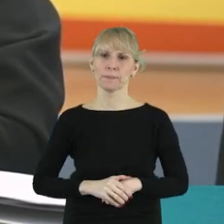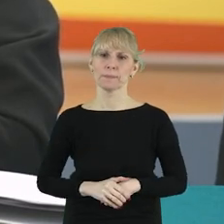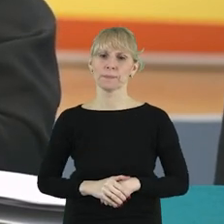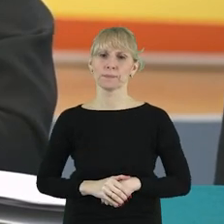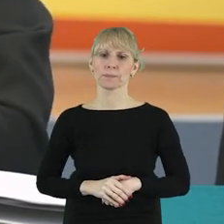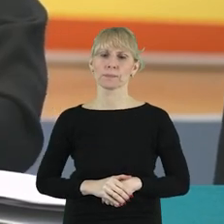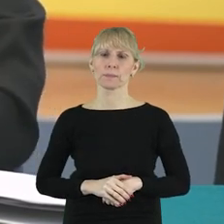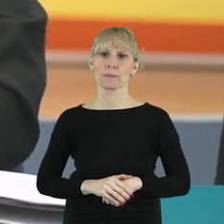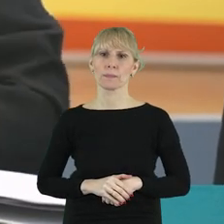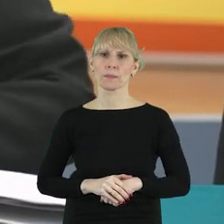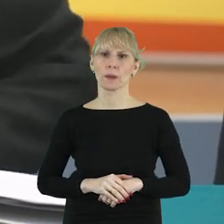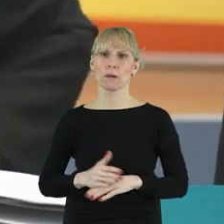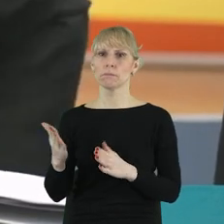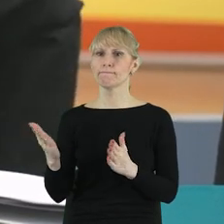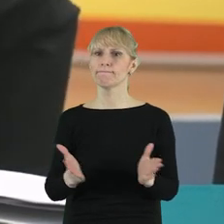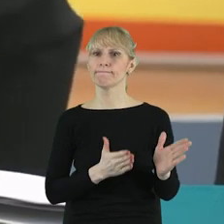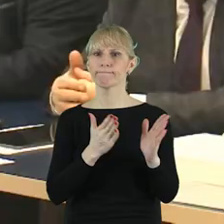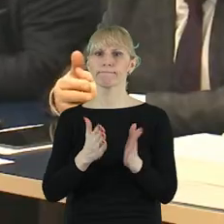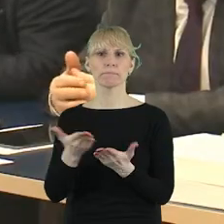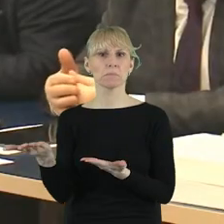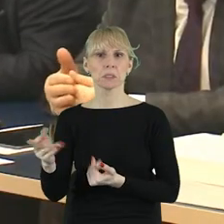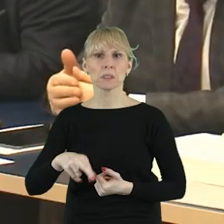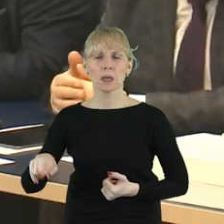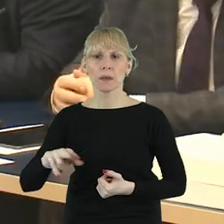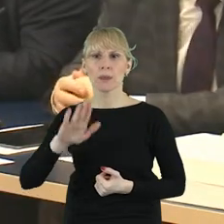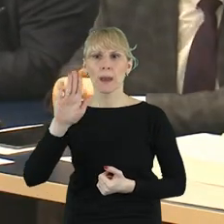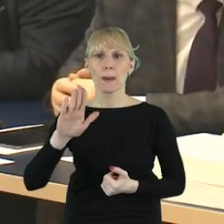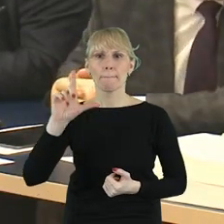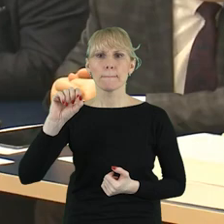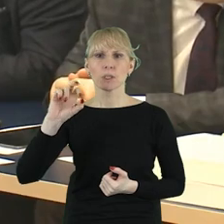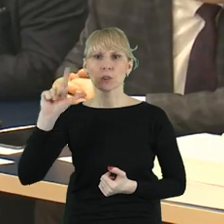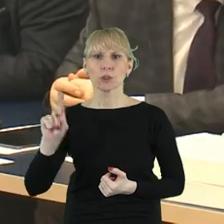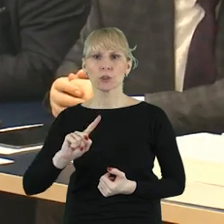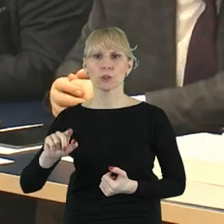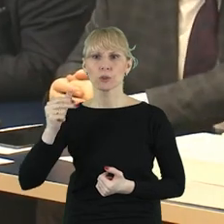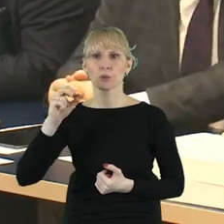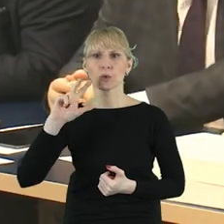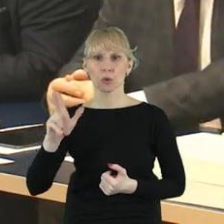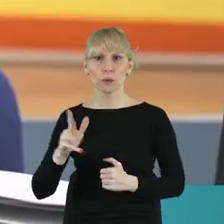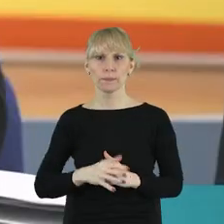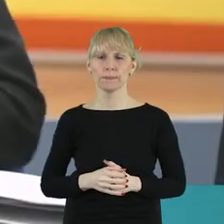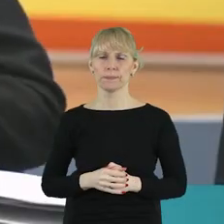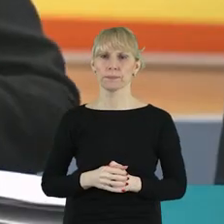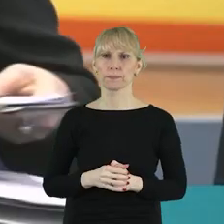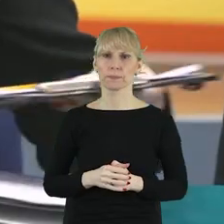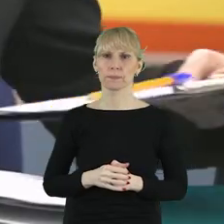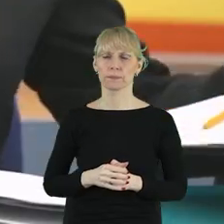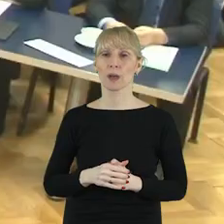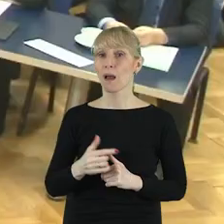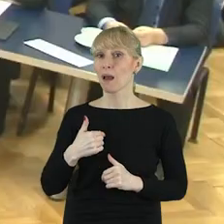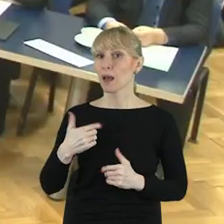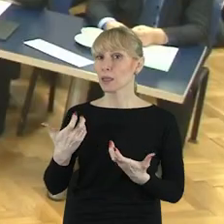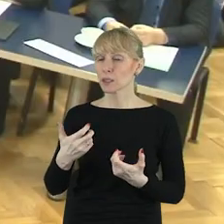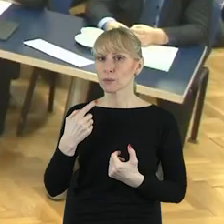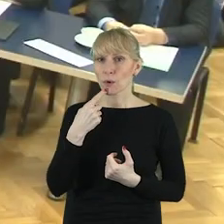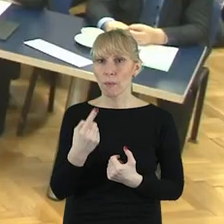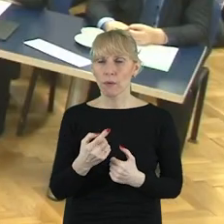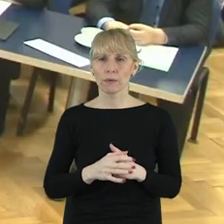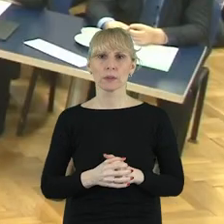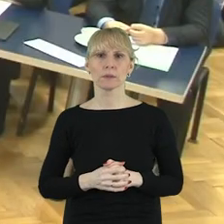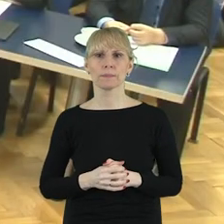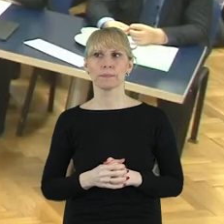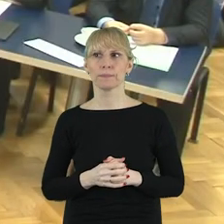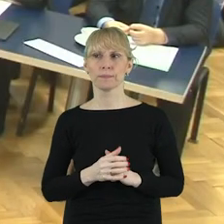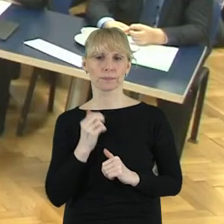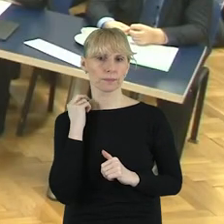Dziękuję pani przewodnicząca, tylko ad vocem chciałem powiedzieć, bo myślę, że pani przewodnicząca odniosła się do mojego kontrwniosku.